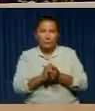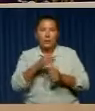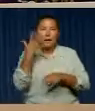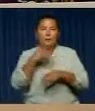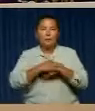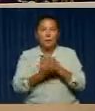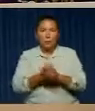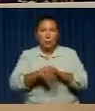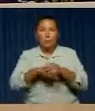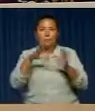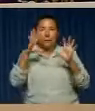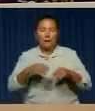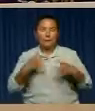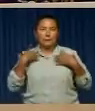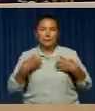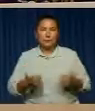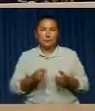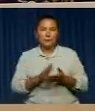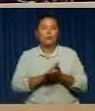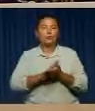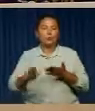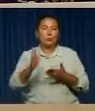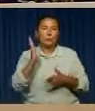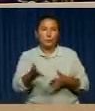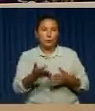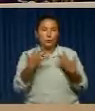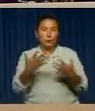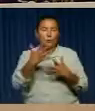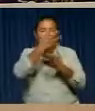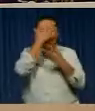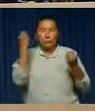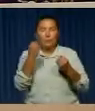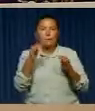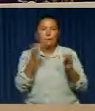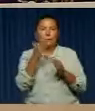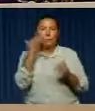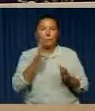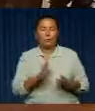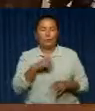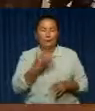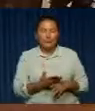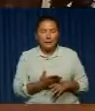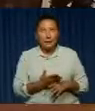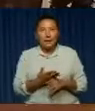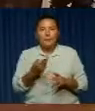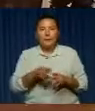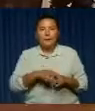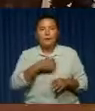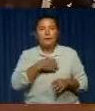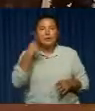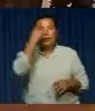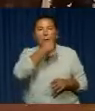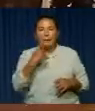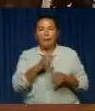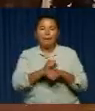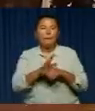себебі біз қолмен барлық денемізді ұстаймыз. Сондықтан қол жууды ұмытпауымыз керек. Жеке гигиена оның ешқандай. Жеке гигиена ол тіпті коронавирусқа